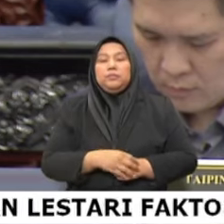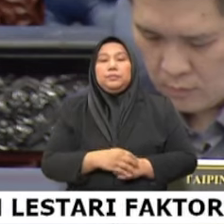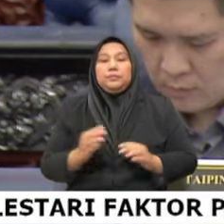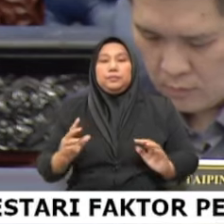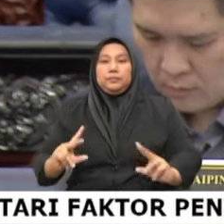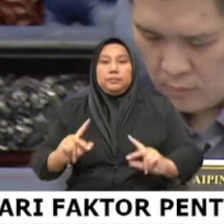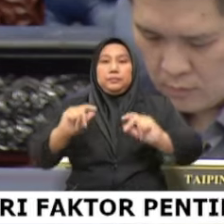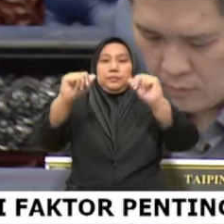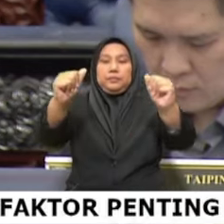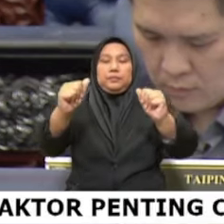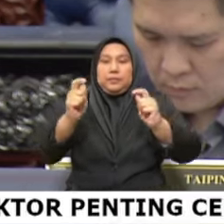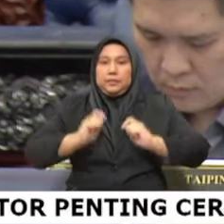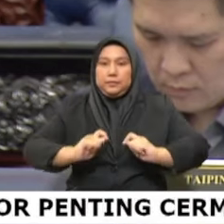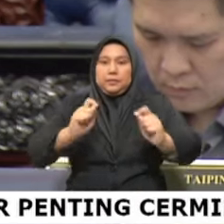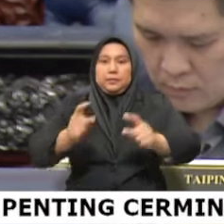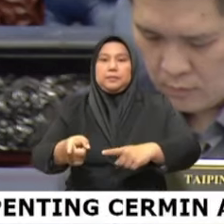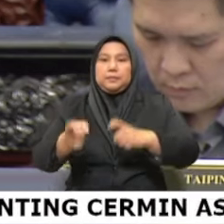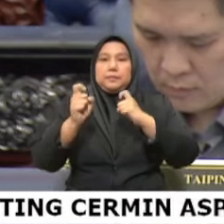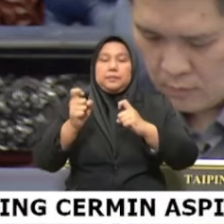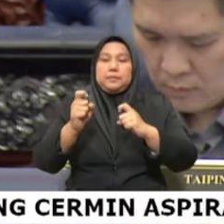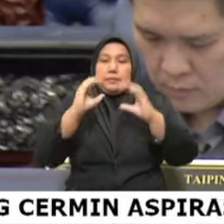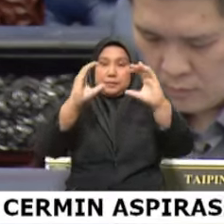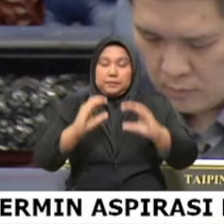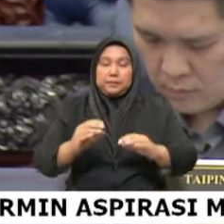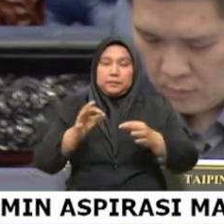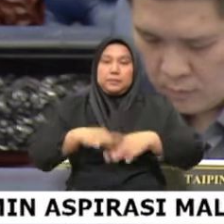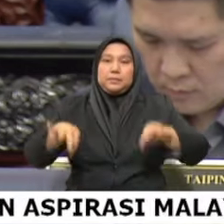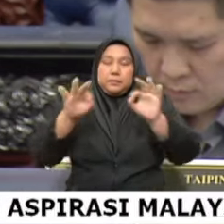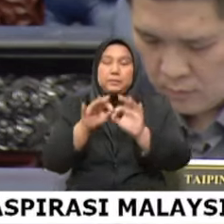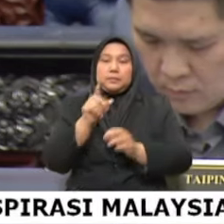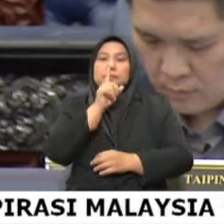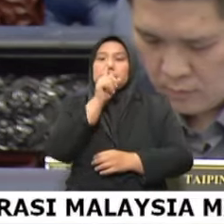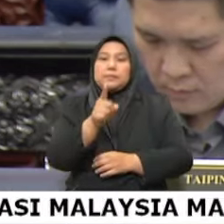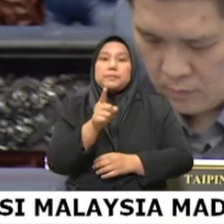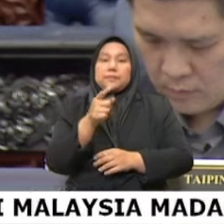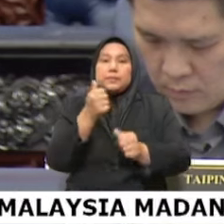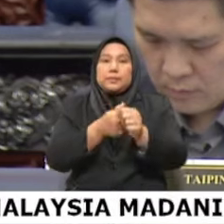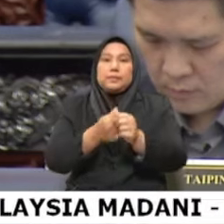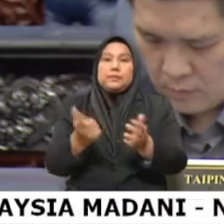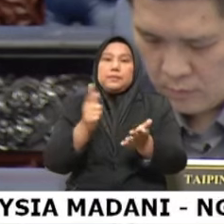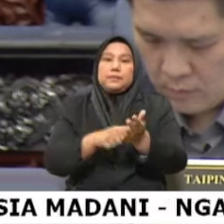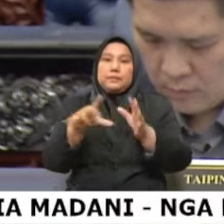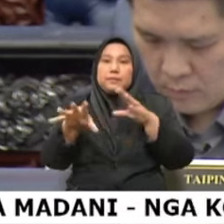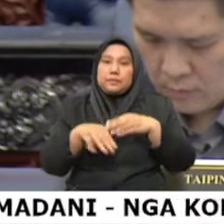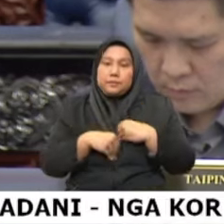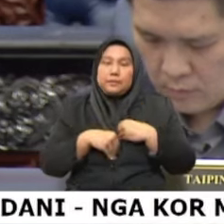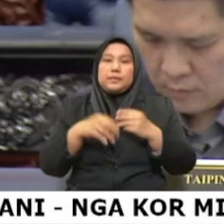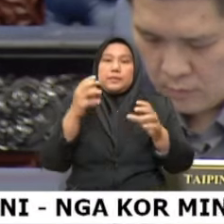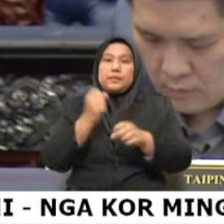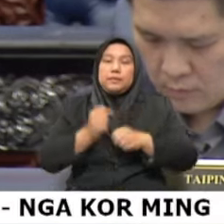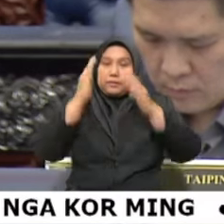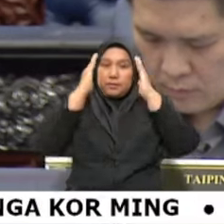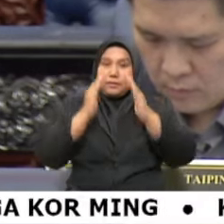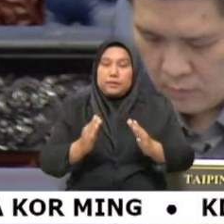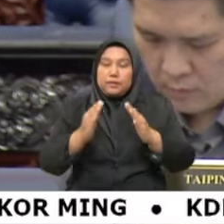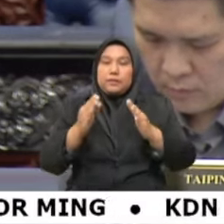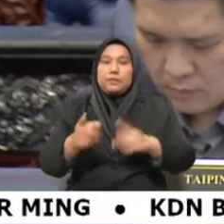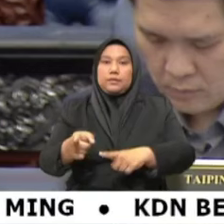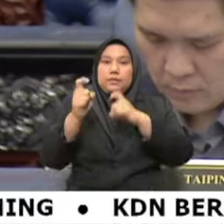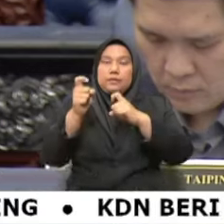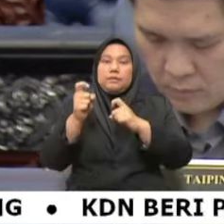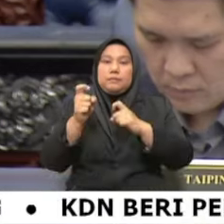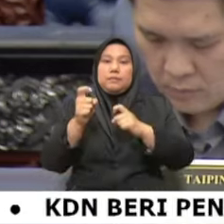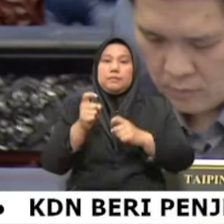tindakan yang lebih pantas. Langkah-langkah ini penting bagi memastikan setiap laporan yang diterima mendapat perhatian segera demi